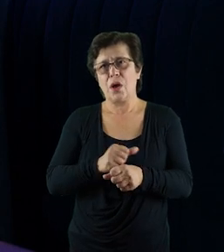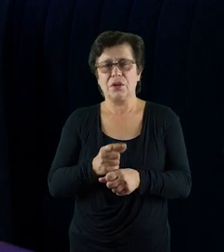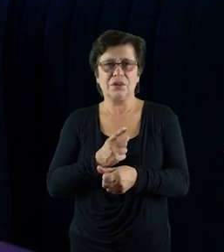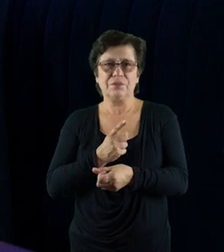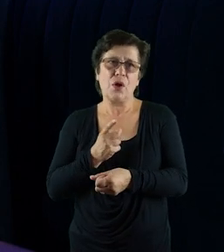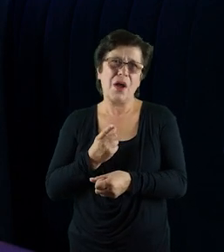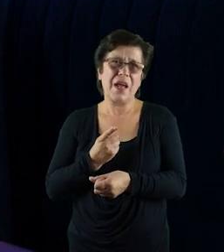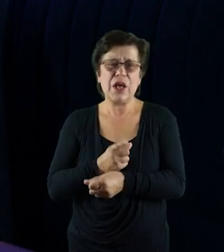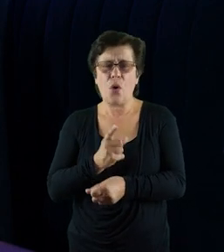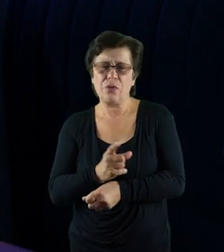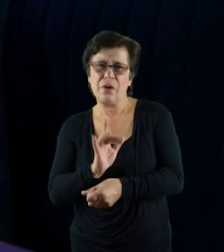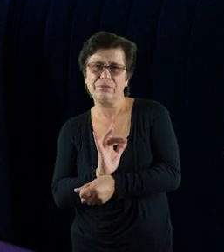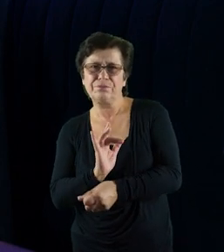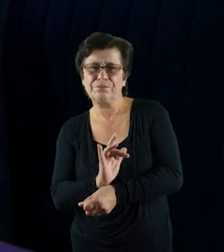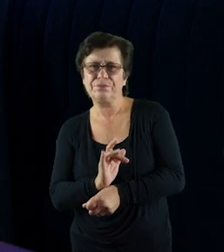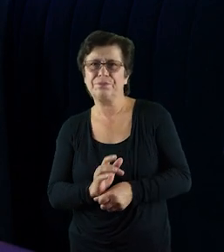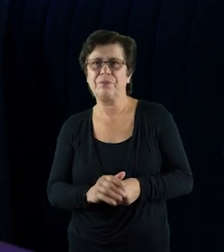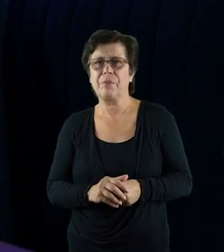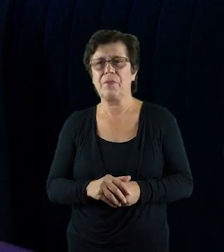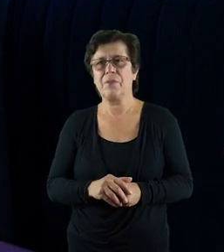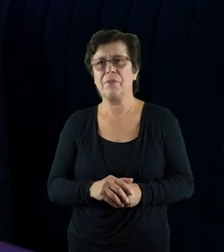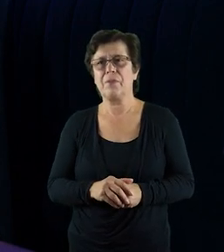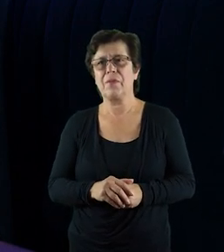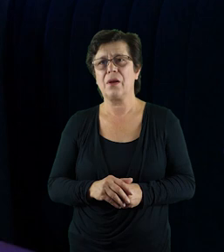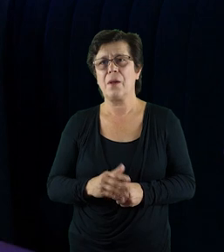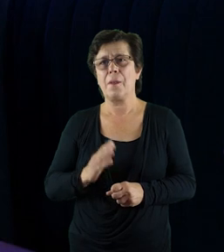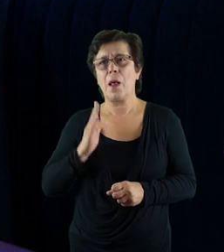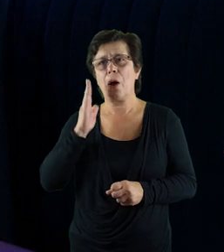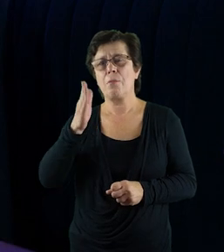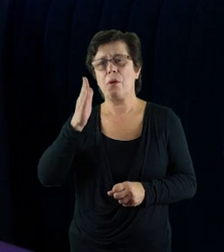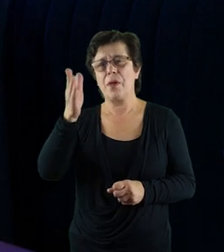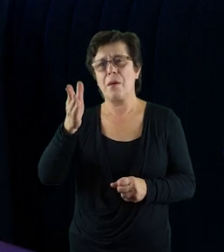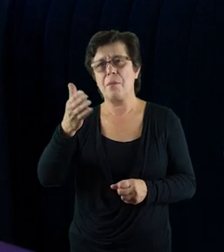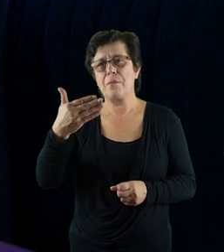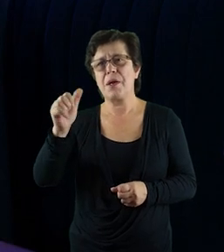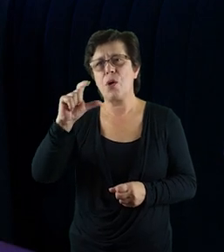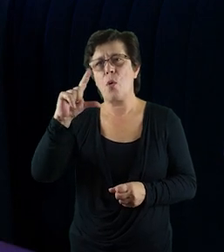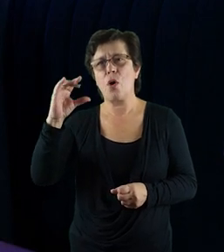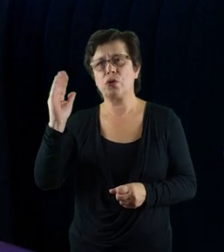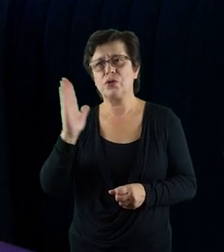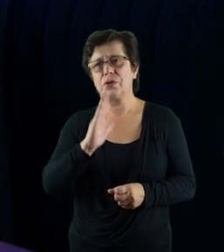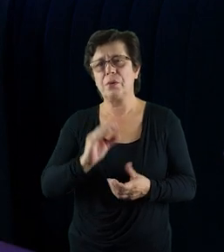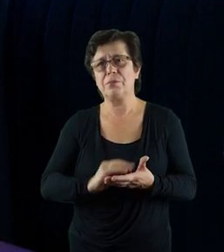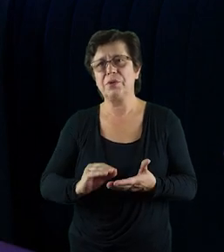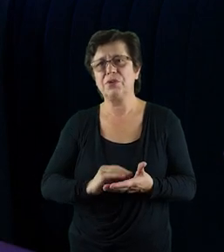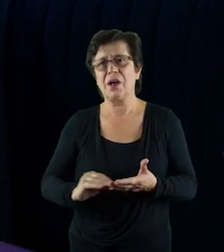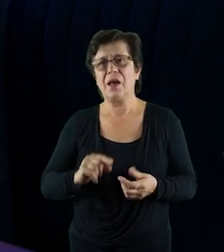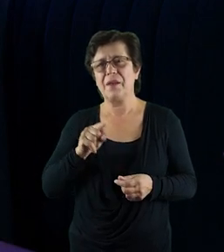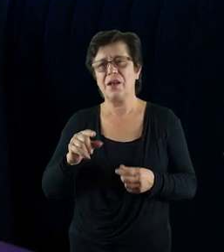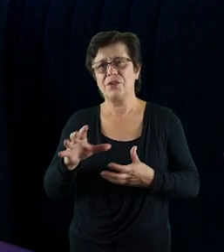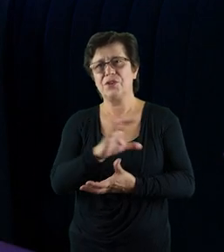na świat, nie można być jak chiński poeta. A potem Miłosz obok pisze ten świat, poema naiwne,